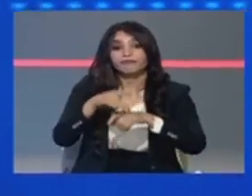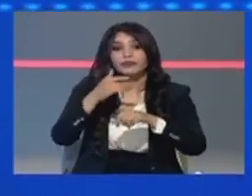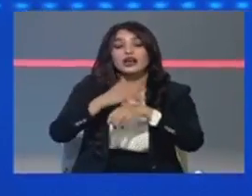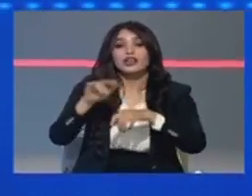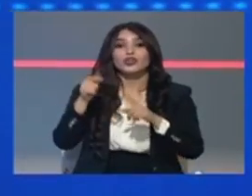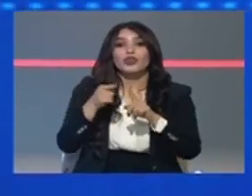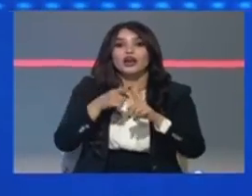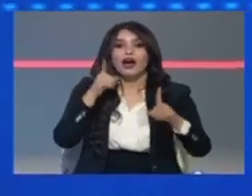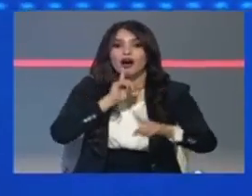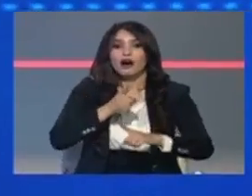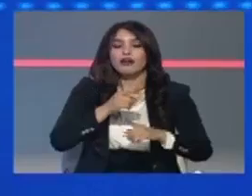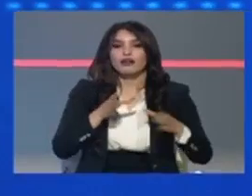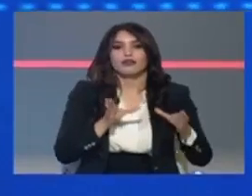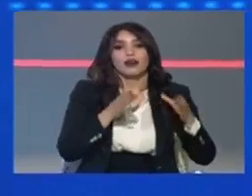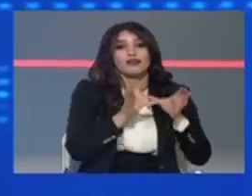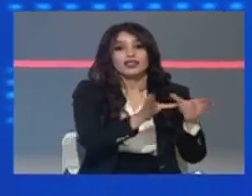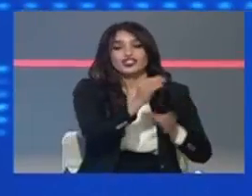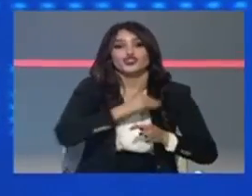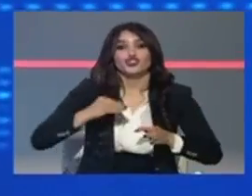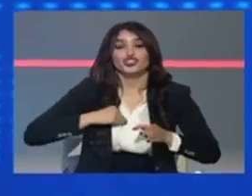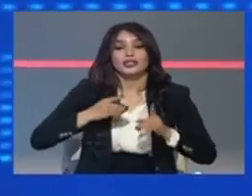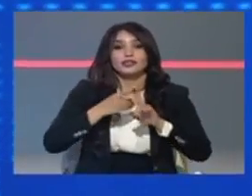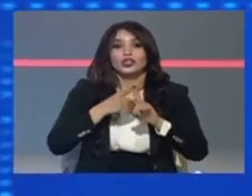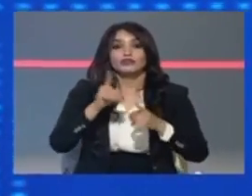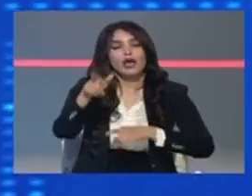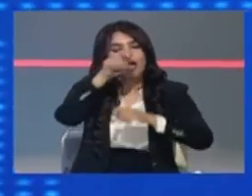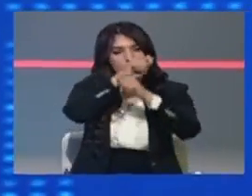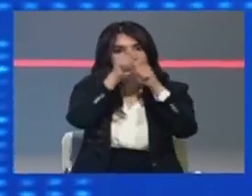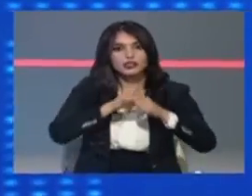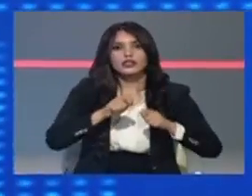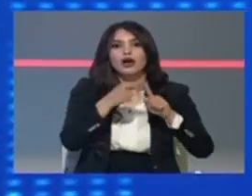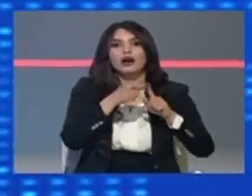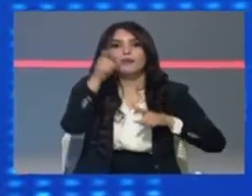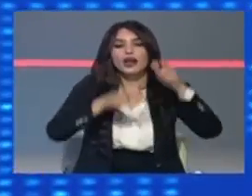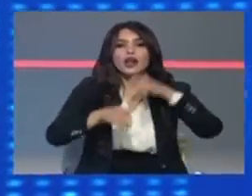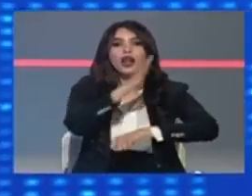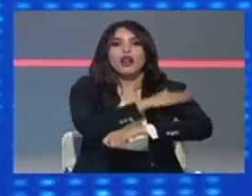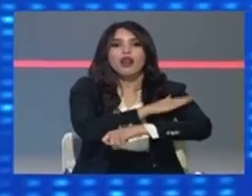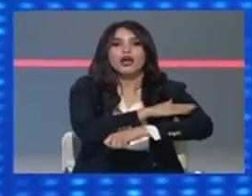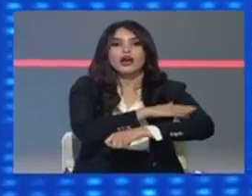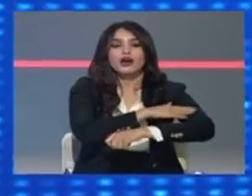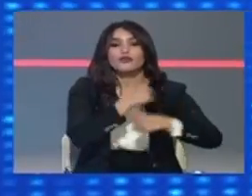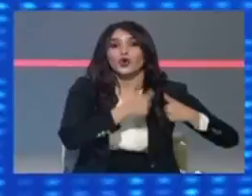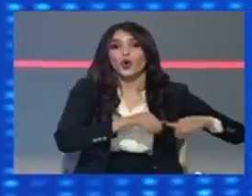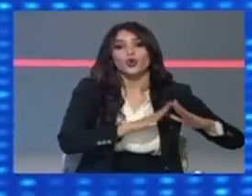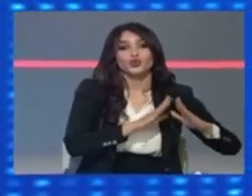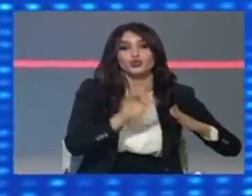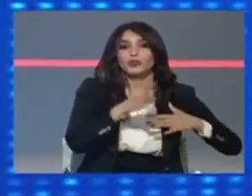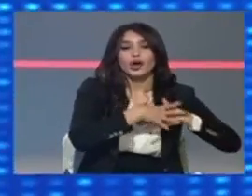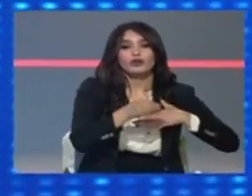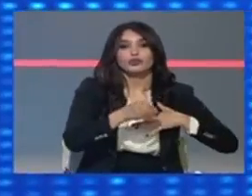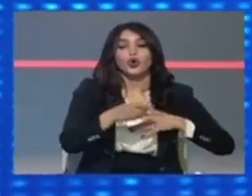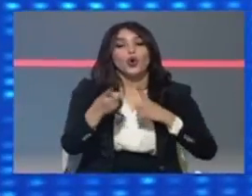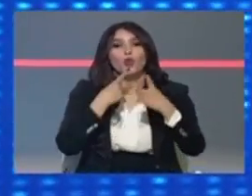لقرار الحظر الصحي الشامل. التزام الحرفيين وأصحاب المؤسسات الناشطة في القطاع لم يكن محل